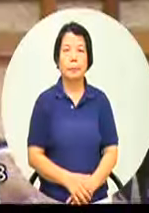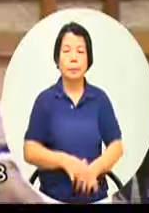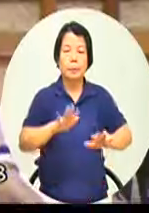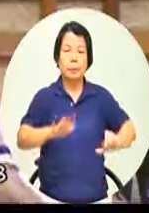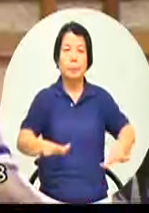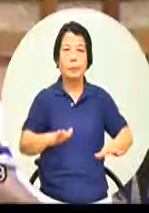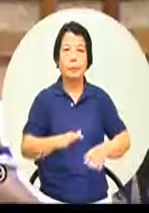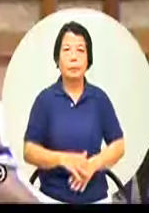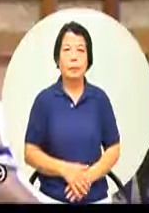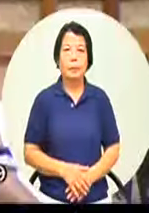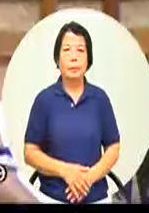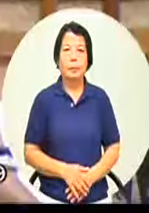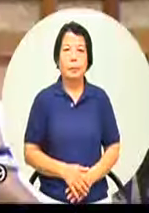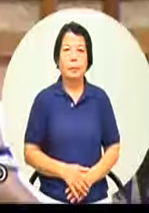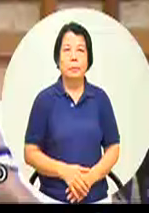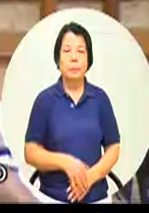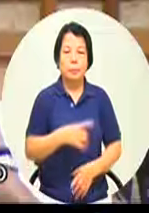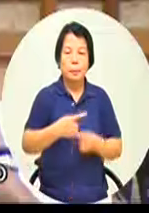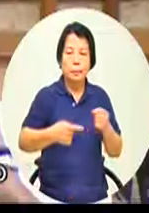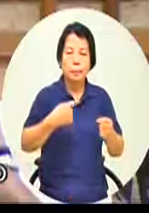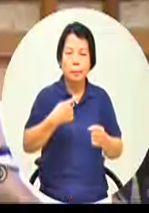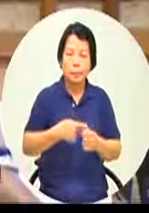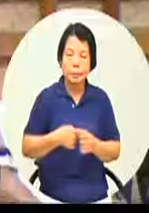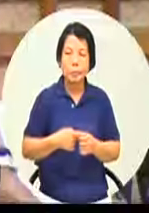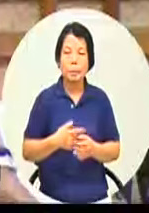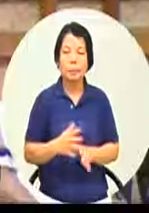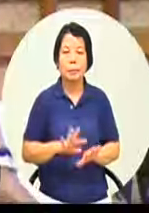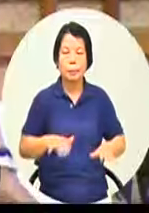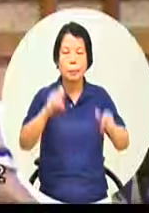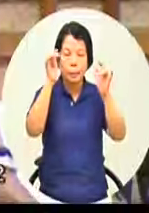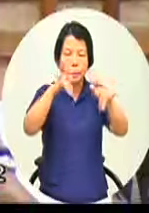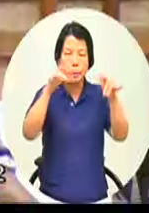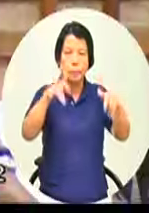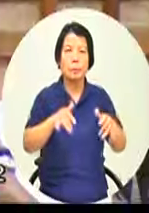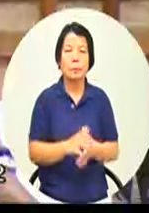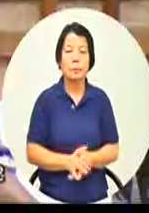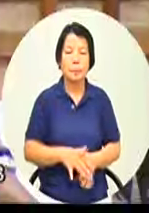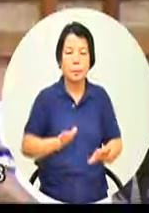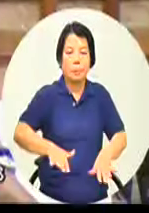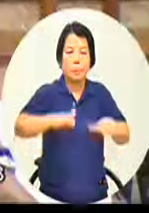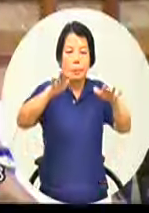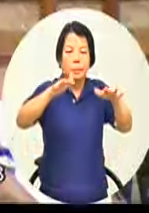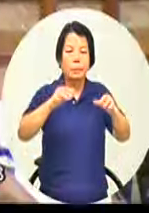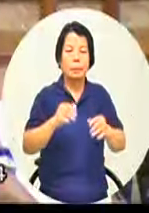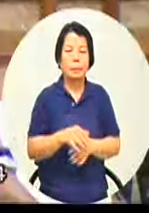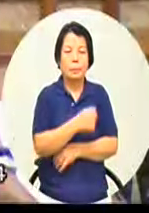是盛一年也好，缓盛一年也好，一下雨哈，积水成灾